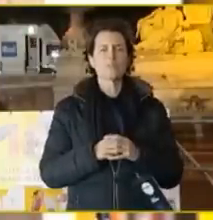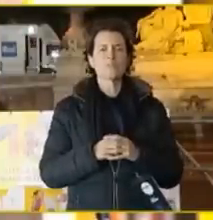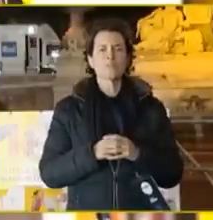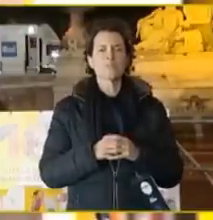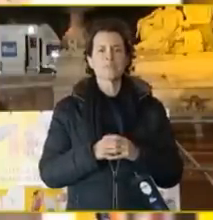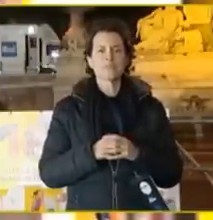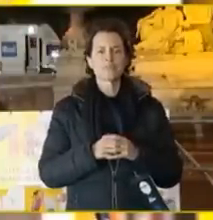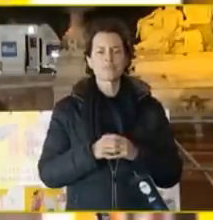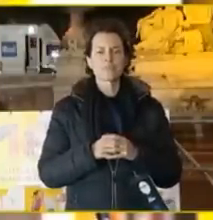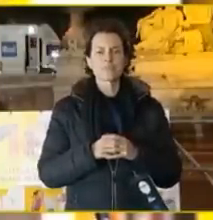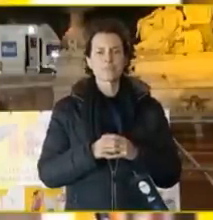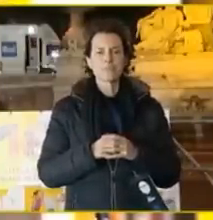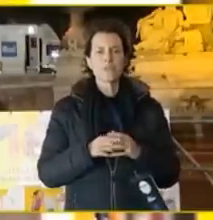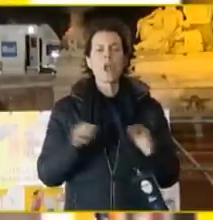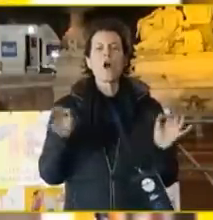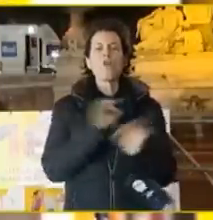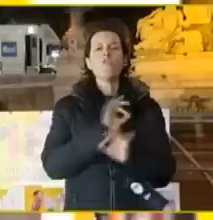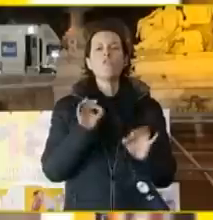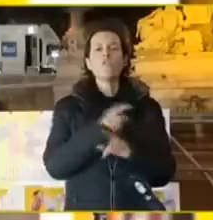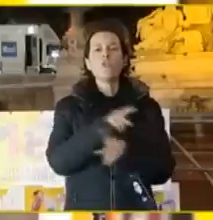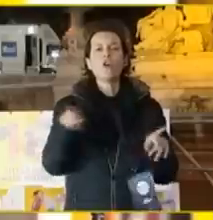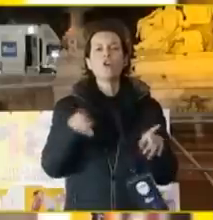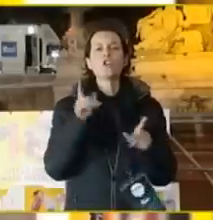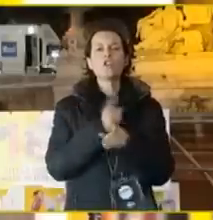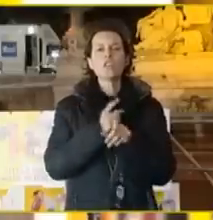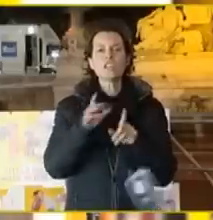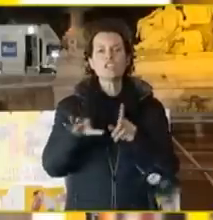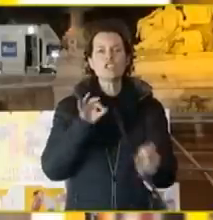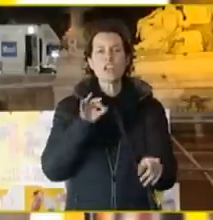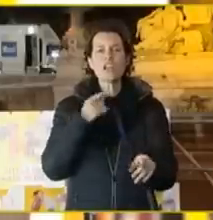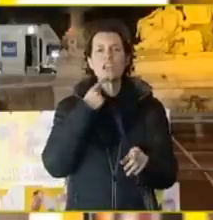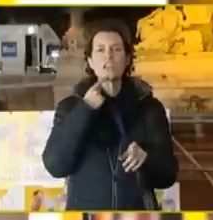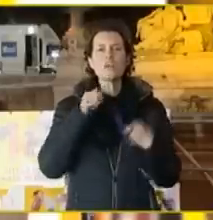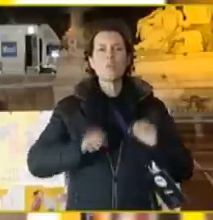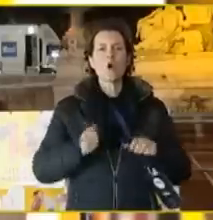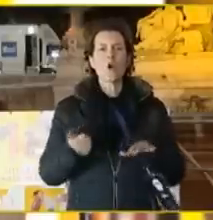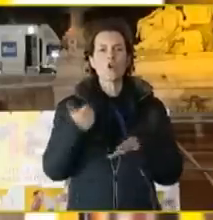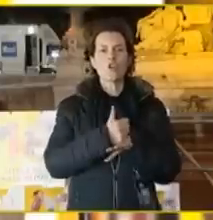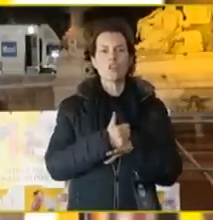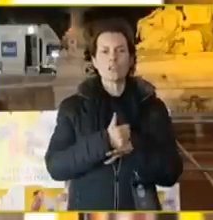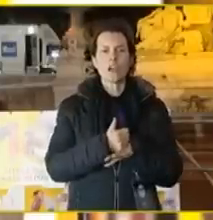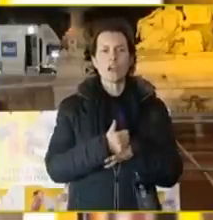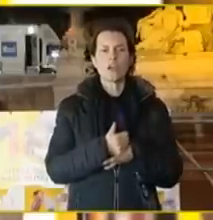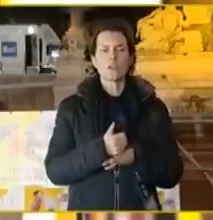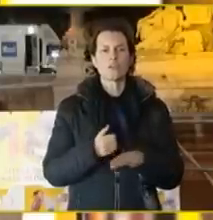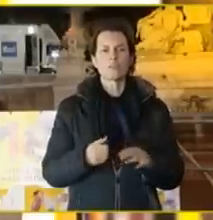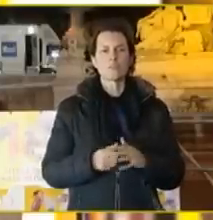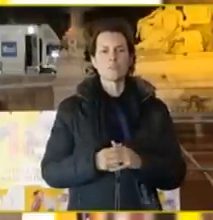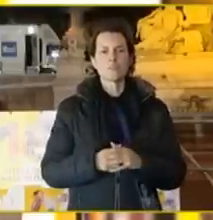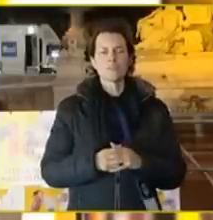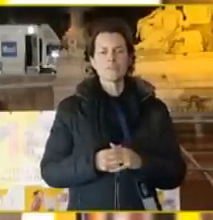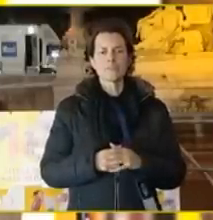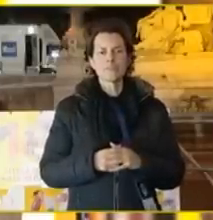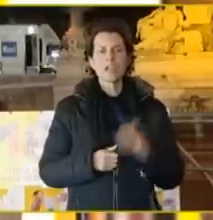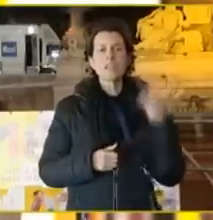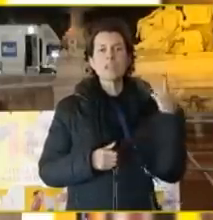mandare al governo noi o mandare al governo loro, che non sono stati capaci neanche di trovare un candidato alla presidenza del Consiglio in